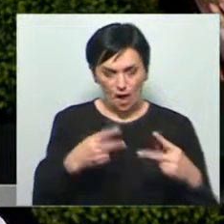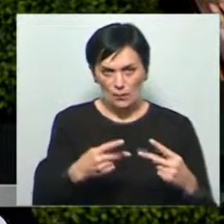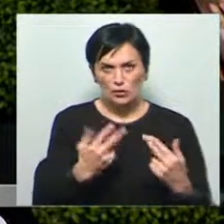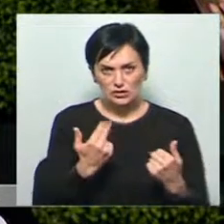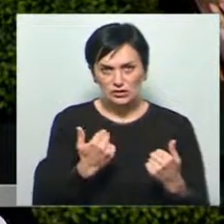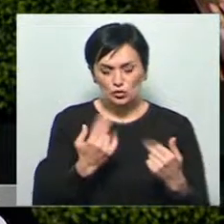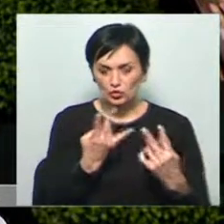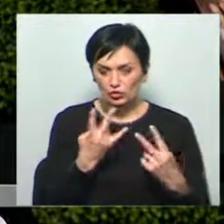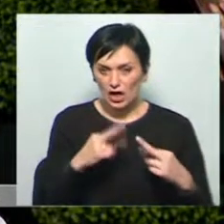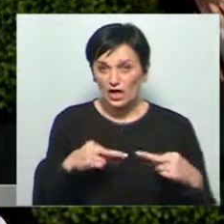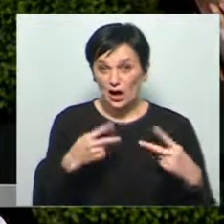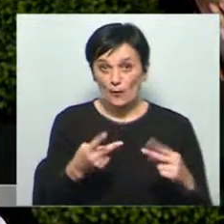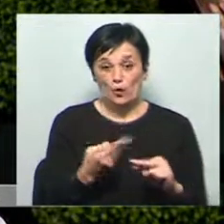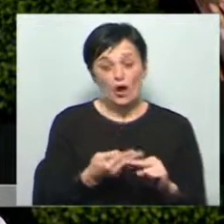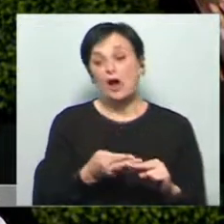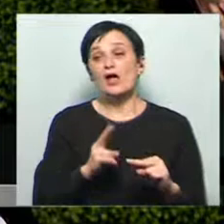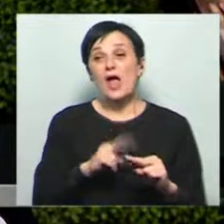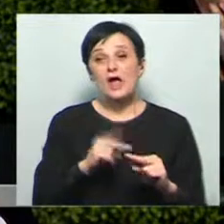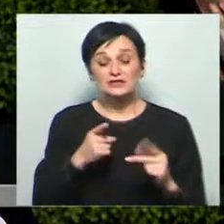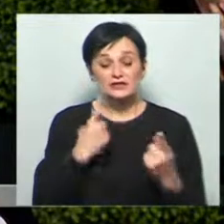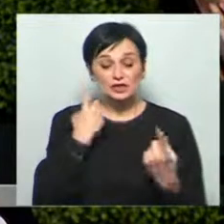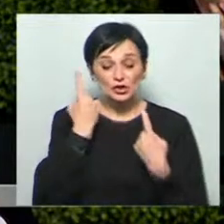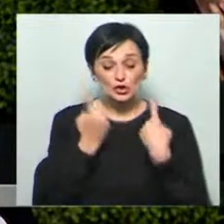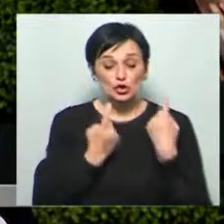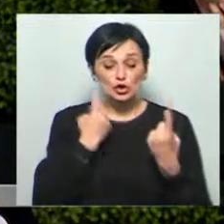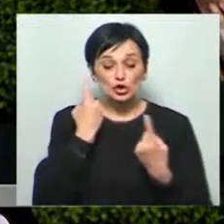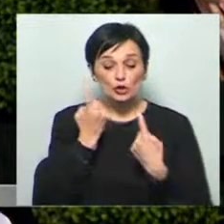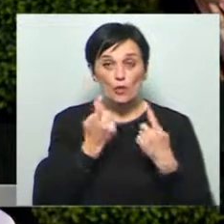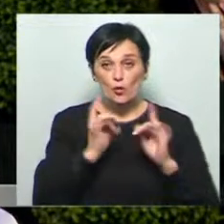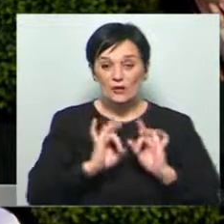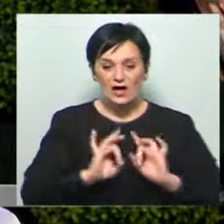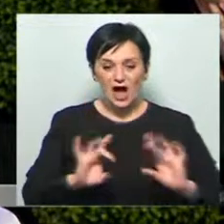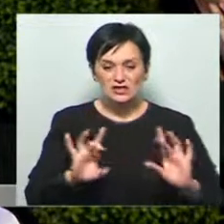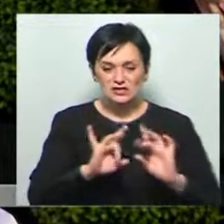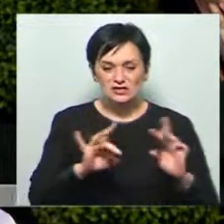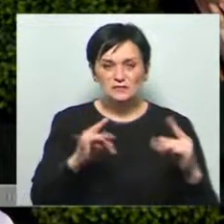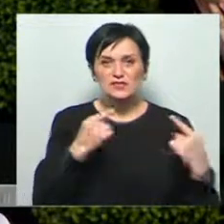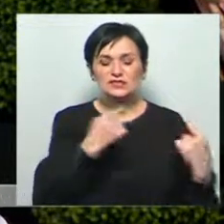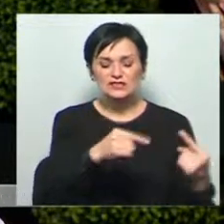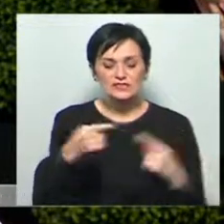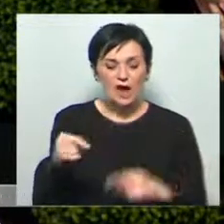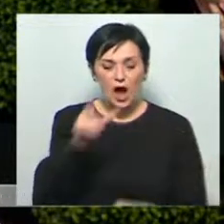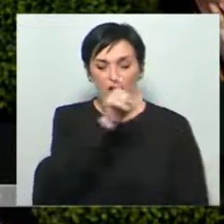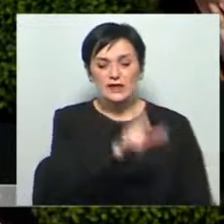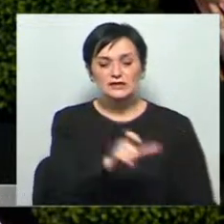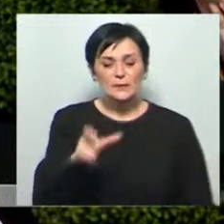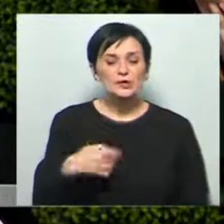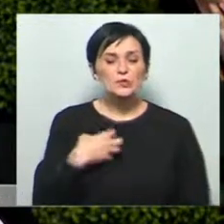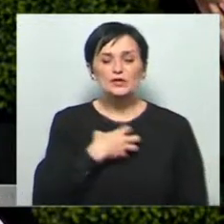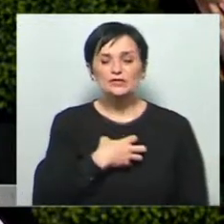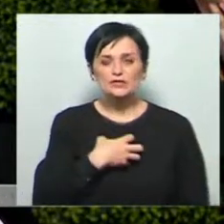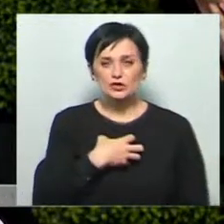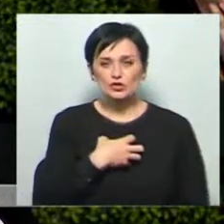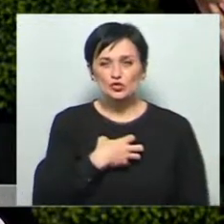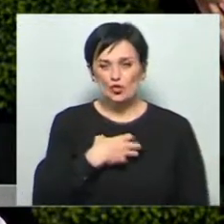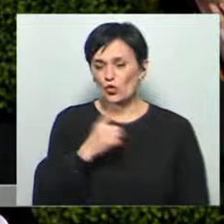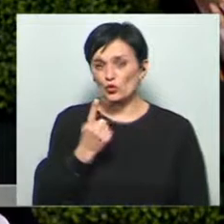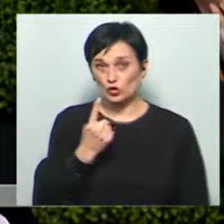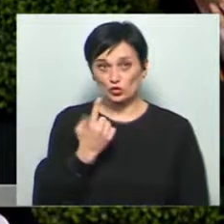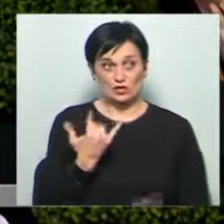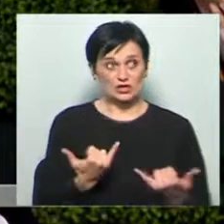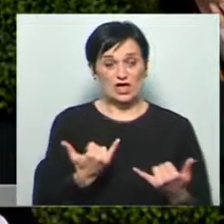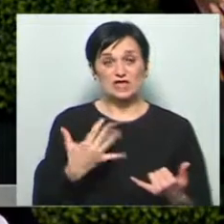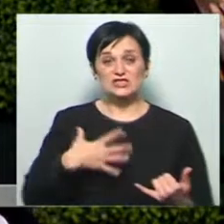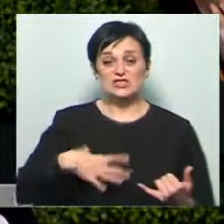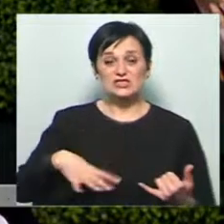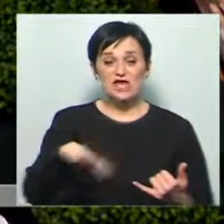გამოიცვალოს. დიახ. მაგრამ აი სწორედ ეს ინფორმაციის გაზიარება სხვა ადამიანებისთვის იმიტომ არის მნიშვნელოვანი, რომ სიტყვაზე დღეს